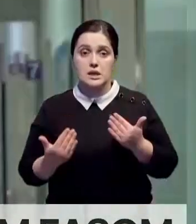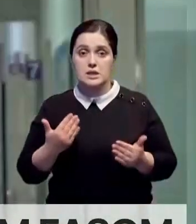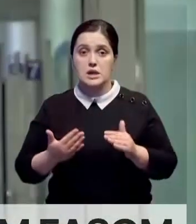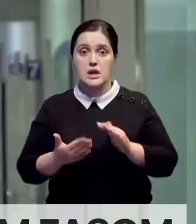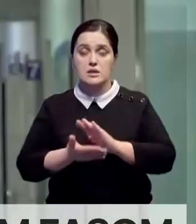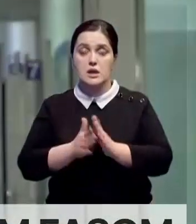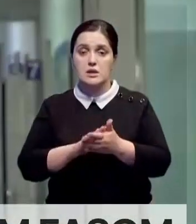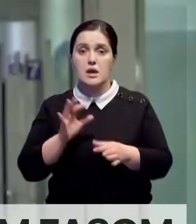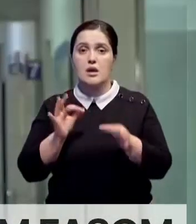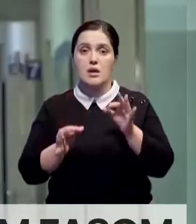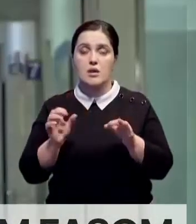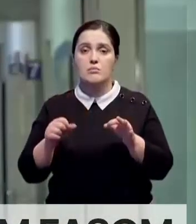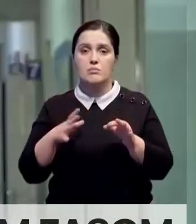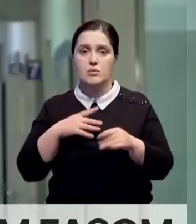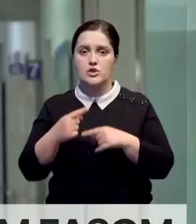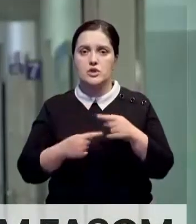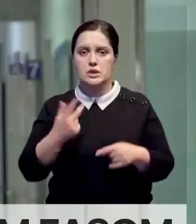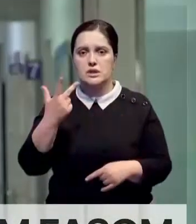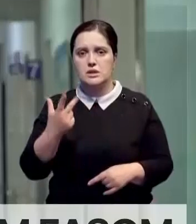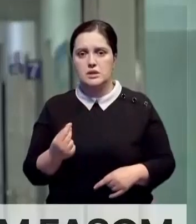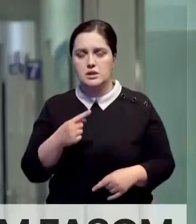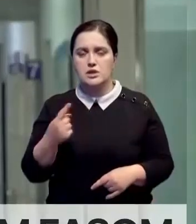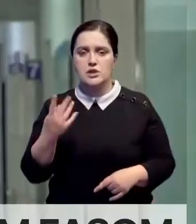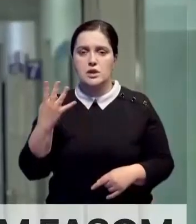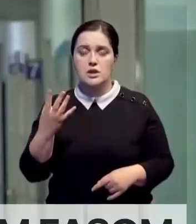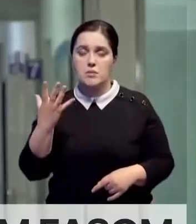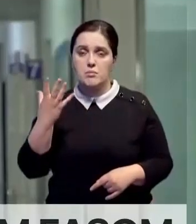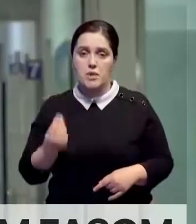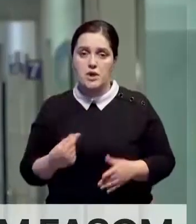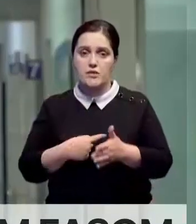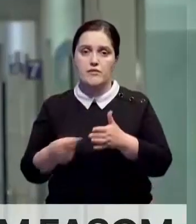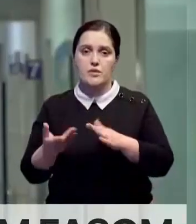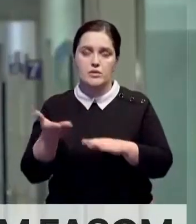будет стабильное возможно через 3-4 либо 5 дней выпишем